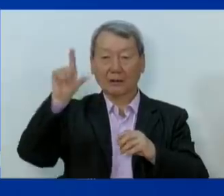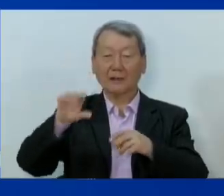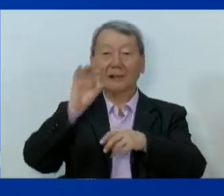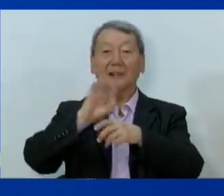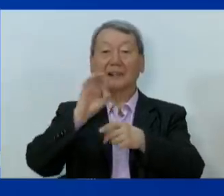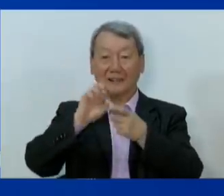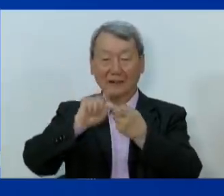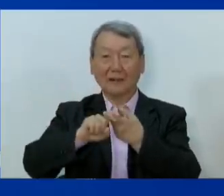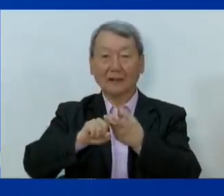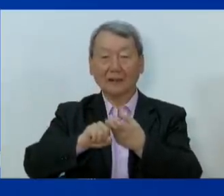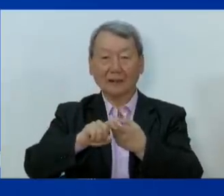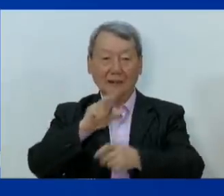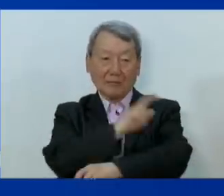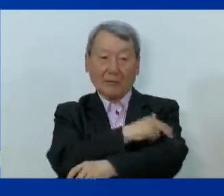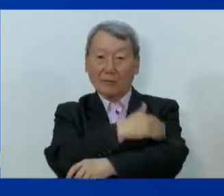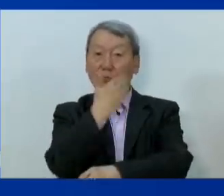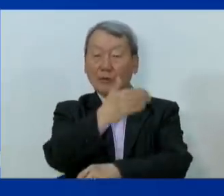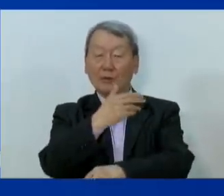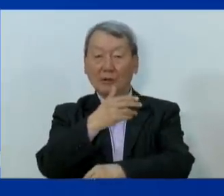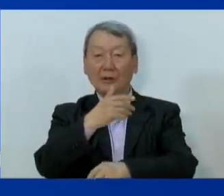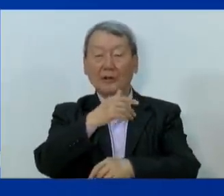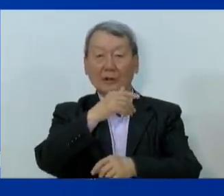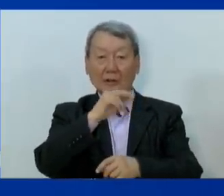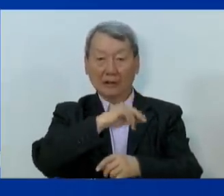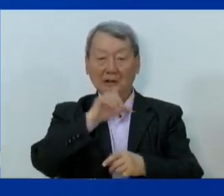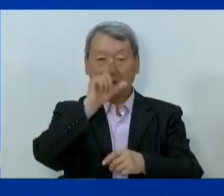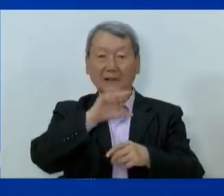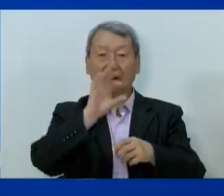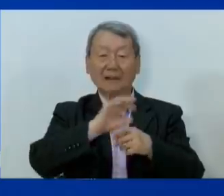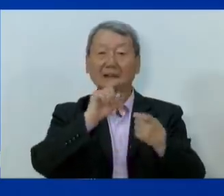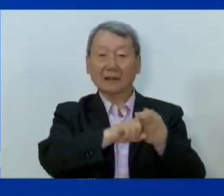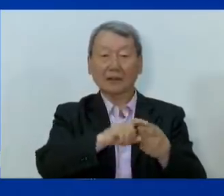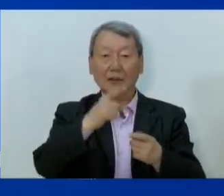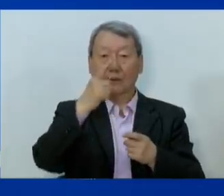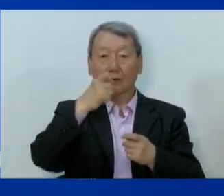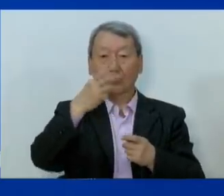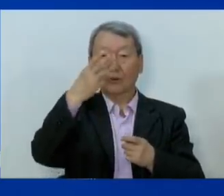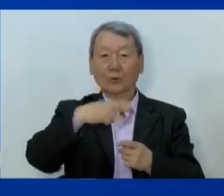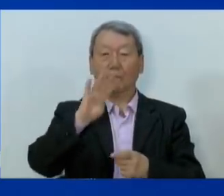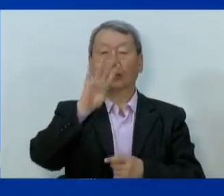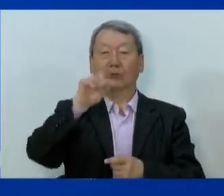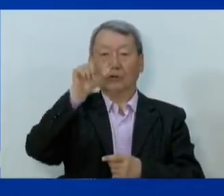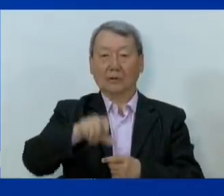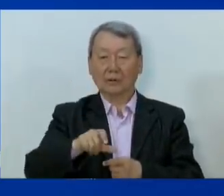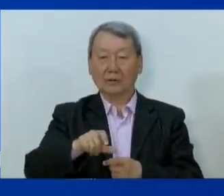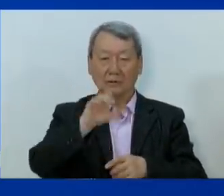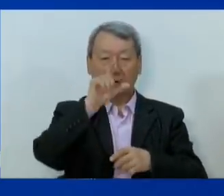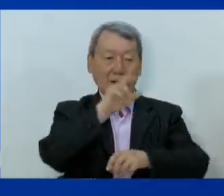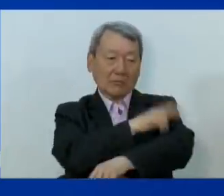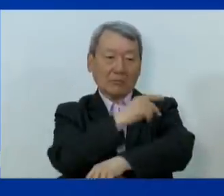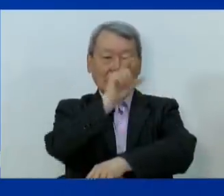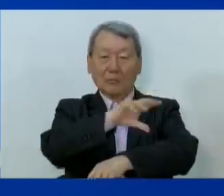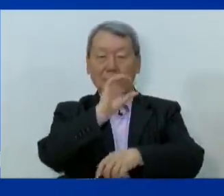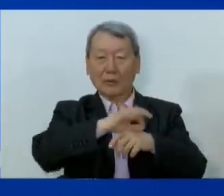медицина ұйымдарын арасында, үште ұтқан ғызматкердің арасында 134 ұшыруға жетті. Джалпы ғатталған